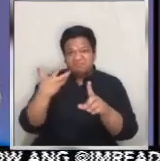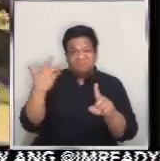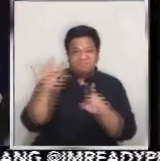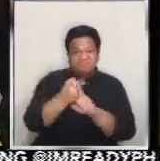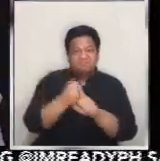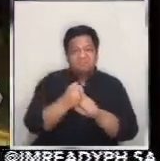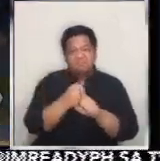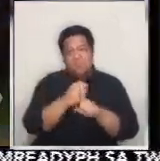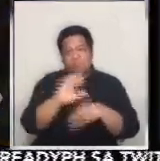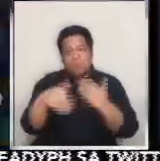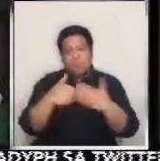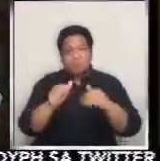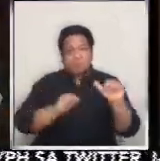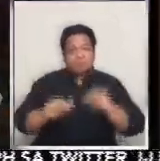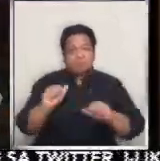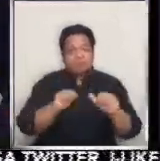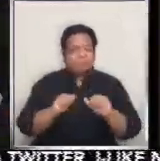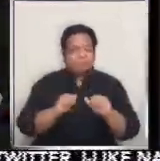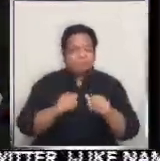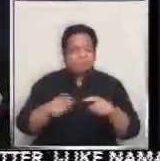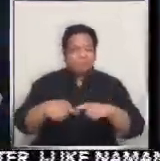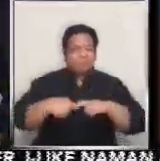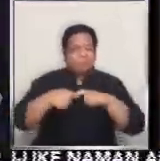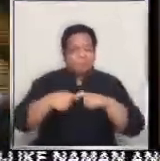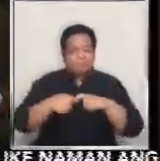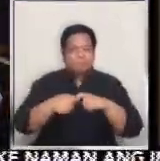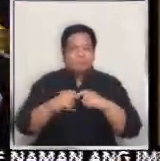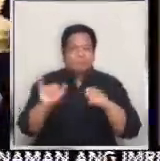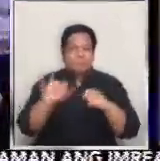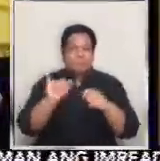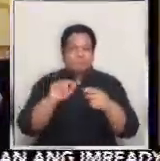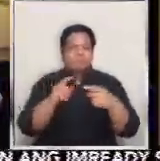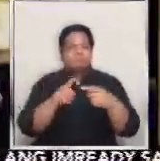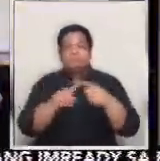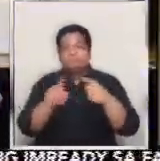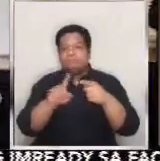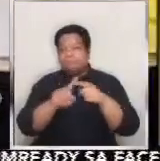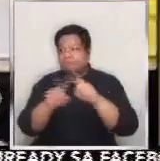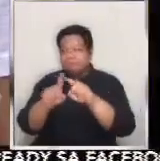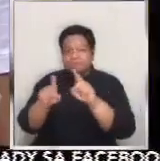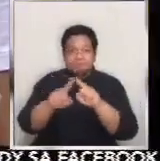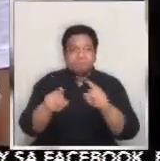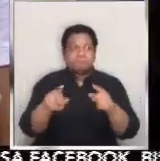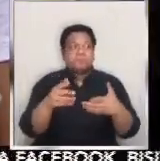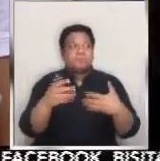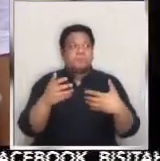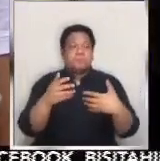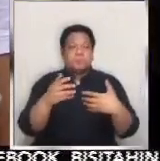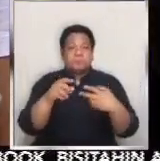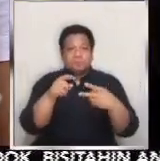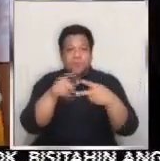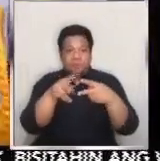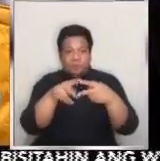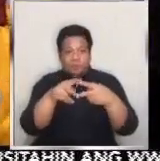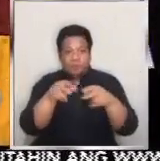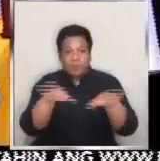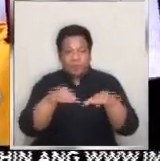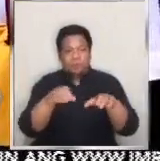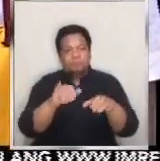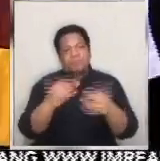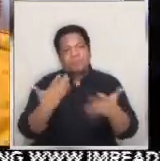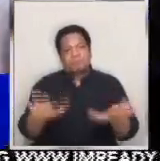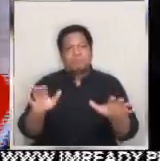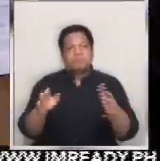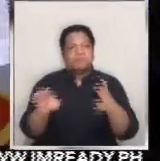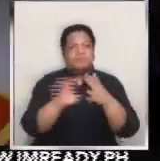performance. Nag-file na rin for bankruptcy ang mga comedy bar na pinagtatrabahuan ni Ate Gay. Sobrang lungkot ko kasi